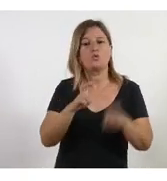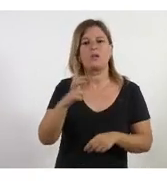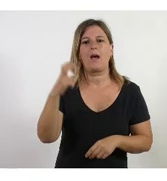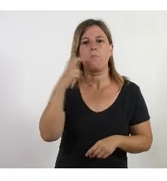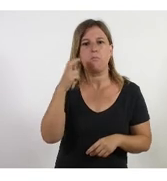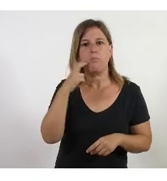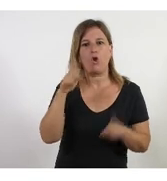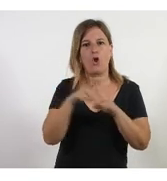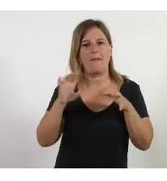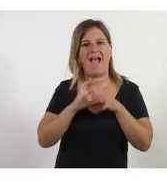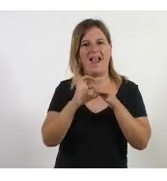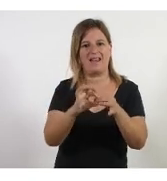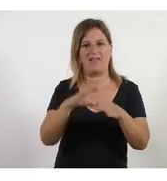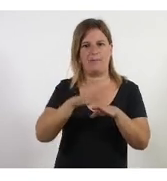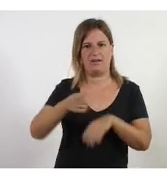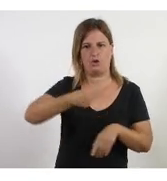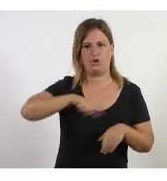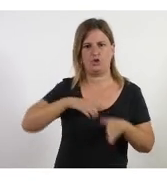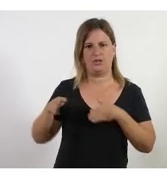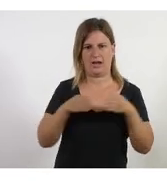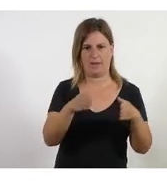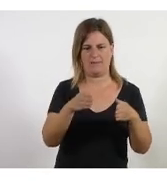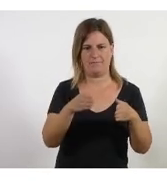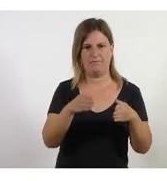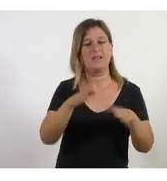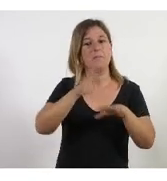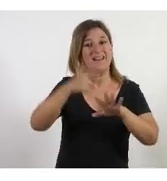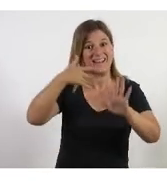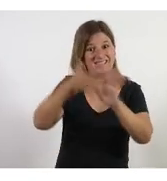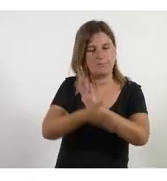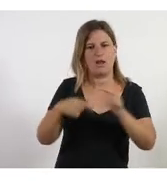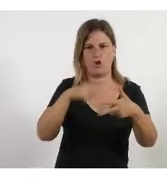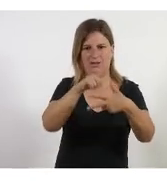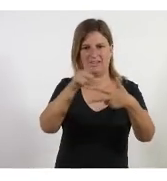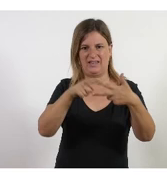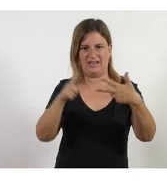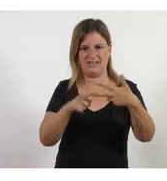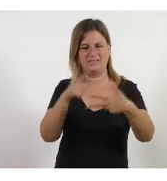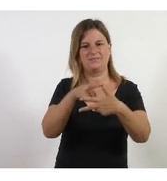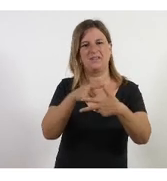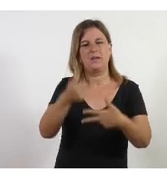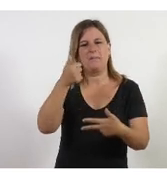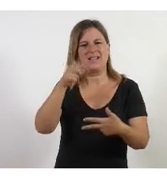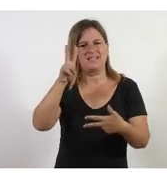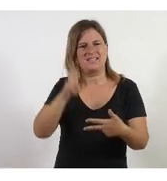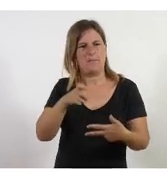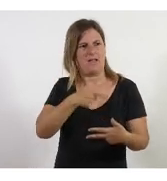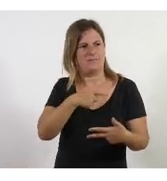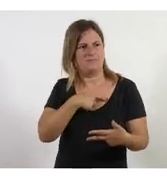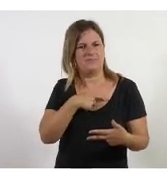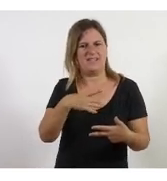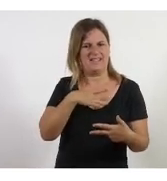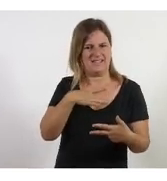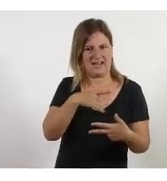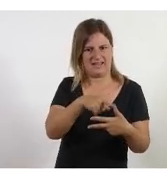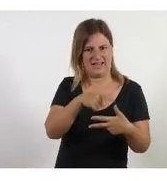nostre camí. Per desenvolupar això, passaré per tres punts. El primer punt, parlaré una mica més de la incertesa i d'elements claus que té.